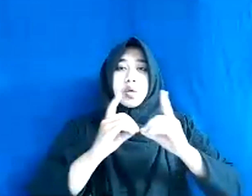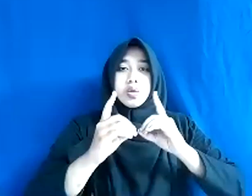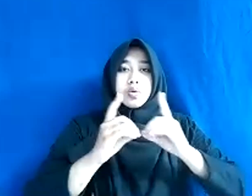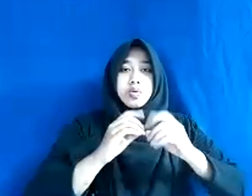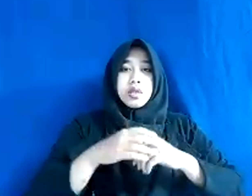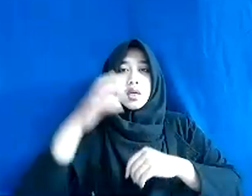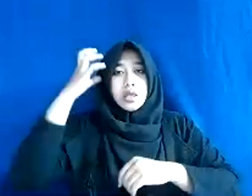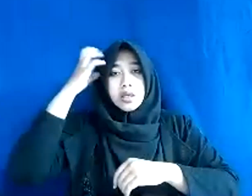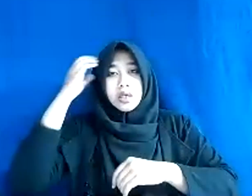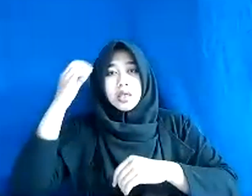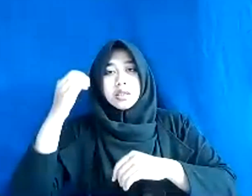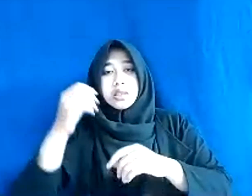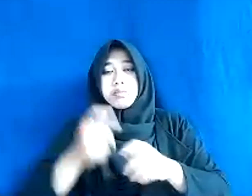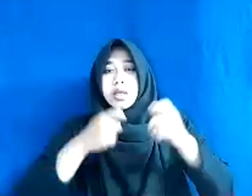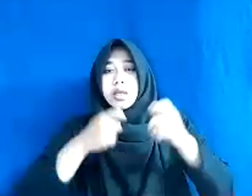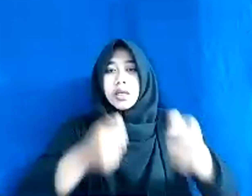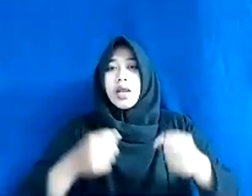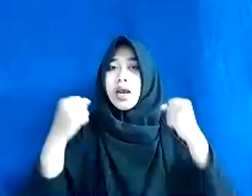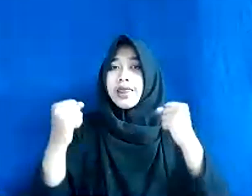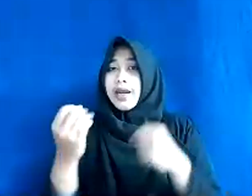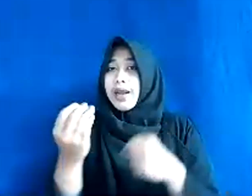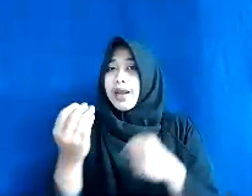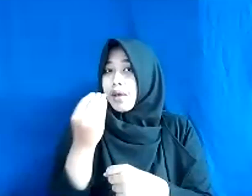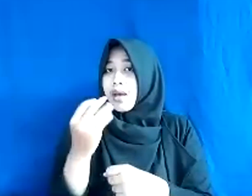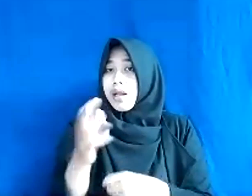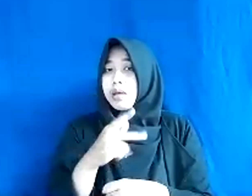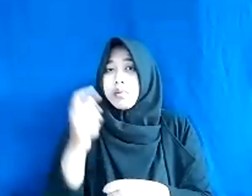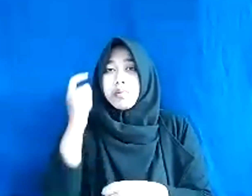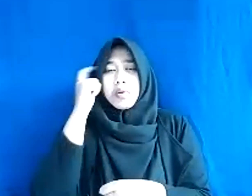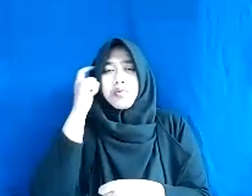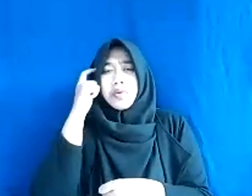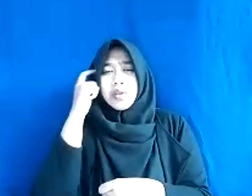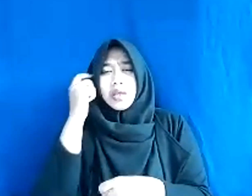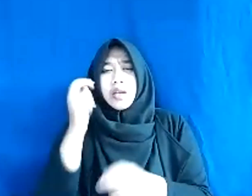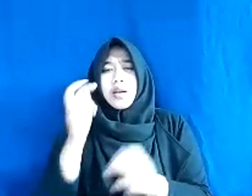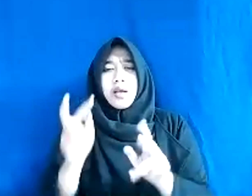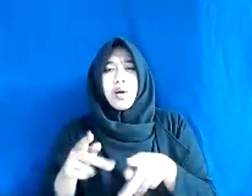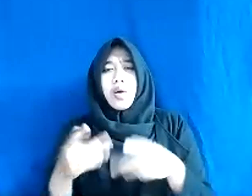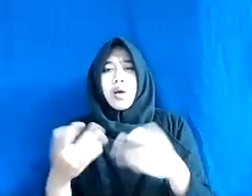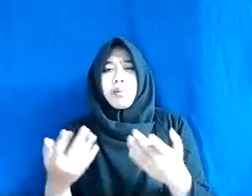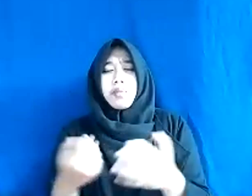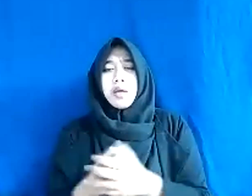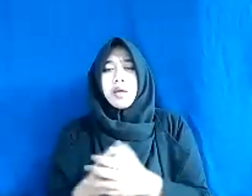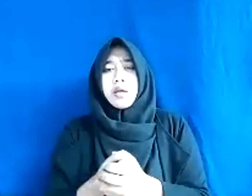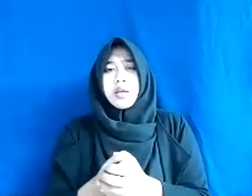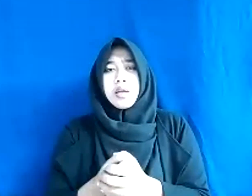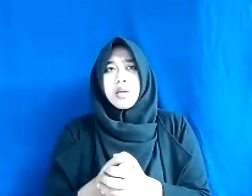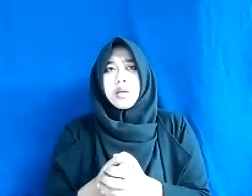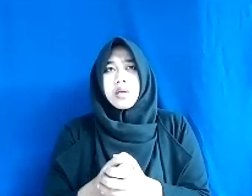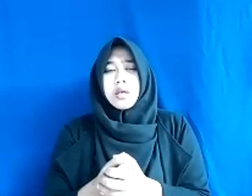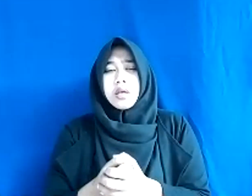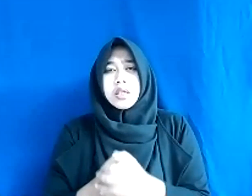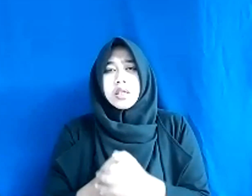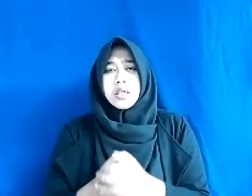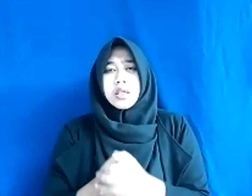bahwa upaya-upaya untuk impor dilakukan karena kita lupa untuk mengidentifikasi sumber pangan lokal